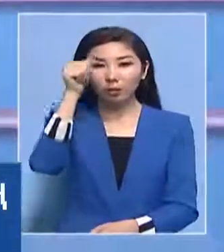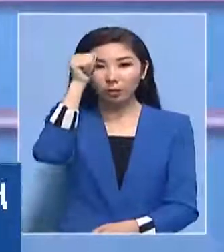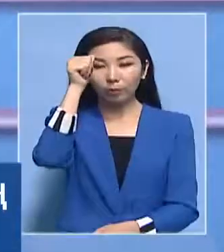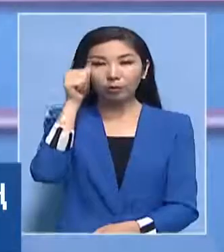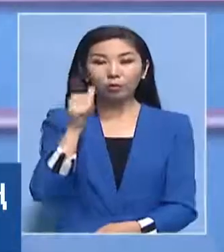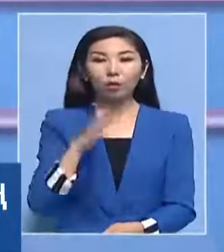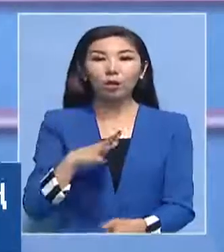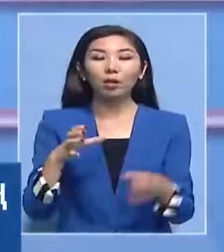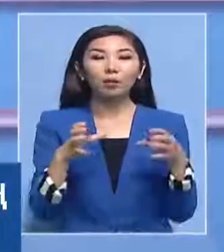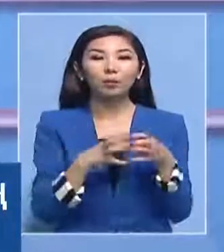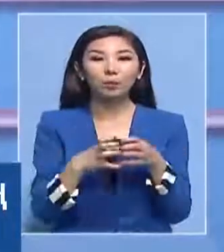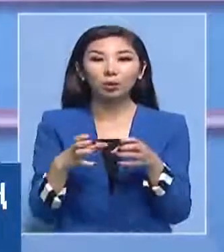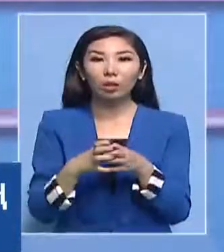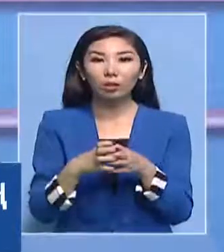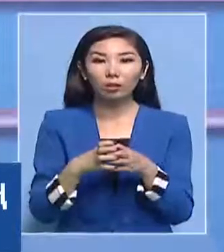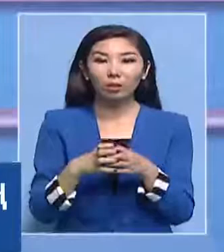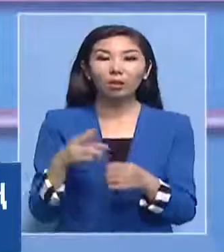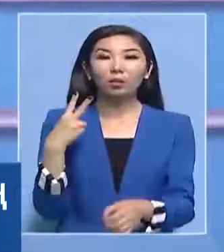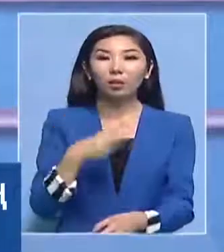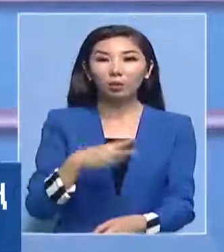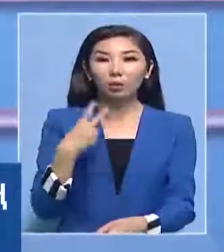қызметкерлері кәсіптік одағы